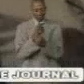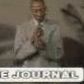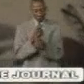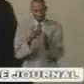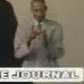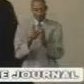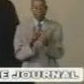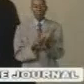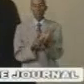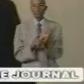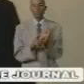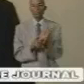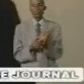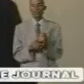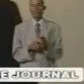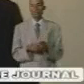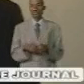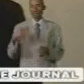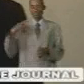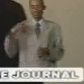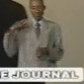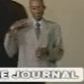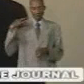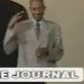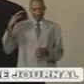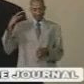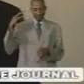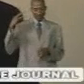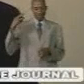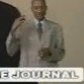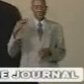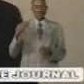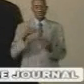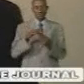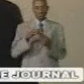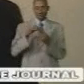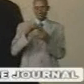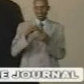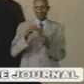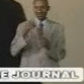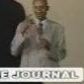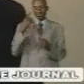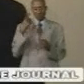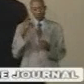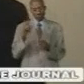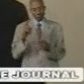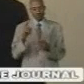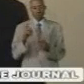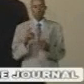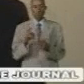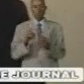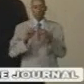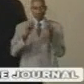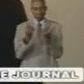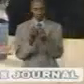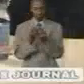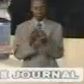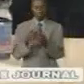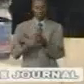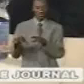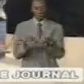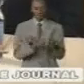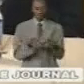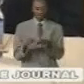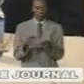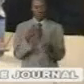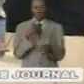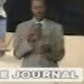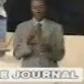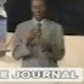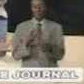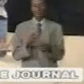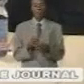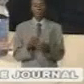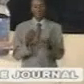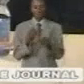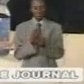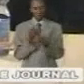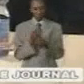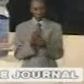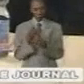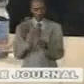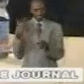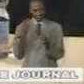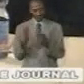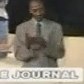Selon le délégué principal du comité de pilotage pour l'amélioration du climat des affaires, cette matinée répond à une des stratégies